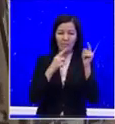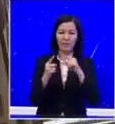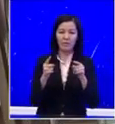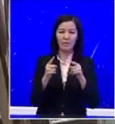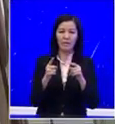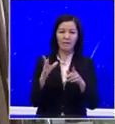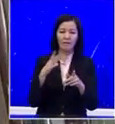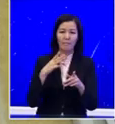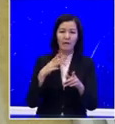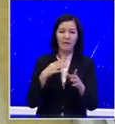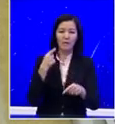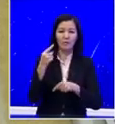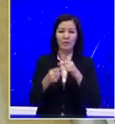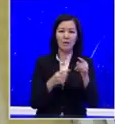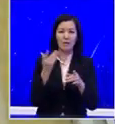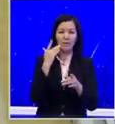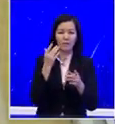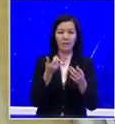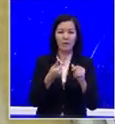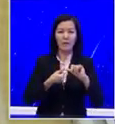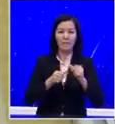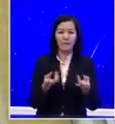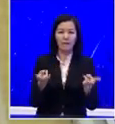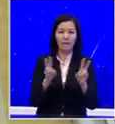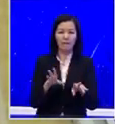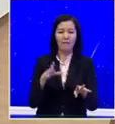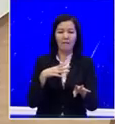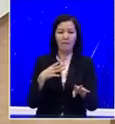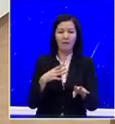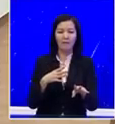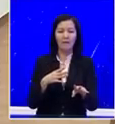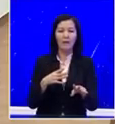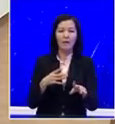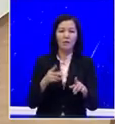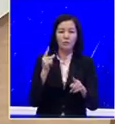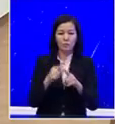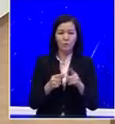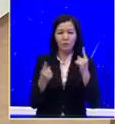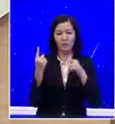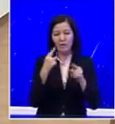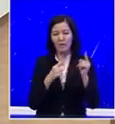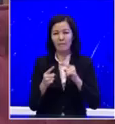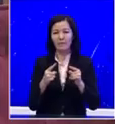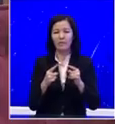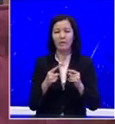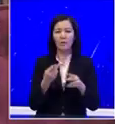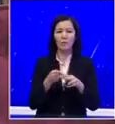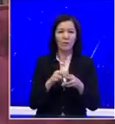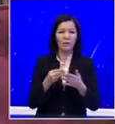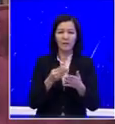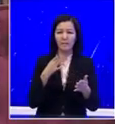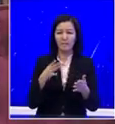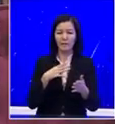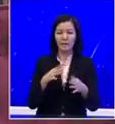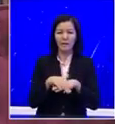ұрпағы үшін теңдессіз қазына. Өлеңдері мен қара сөздері дүниетанымдық тереңдігімен, саяси әлеуметтік салмақтылығымен құнды. Оны